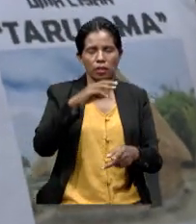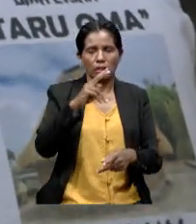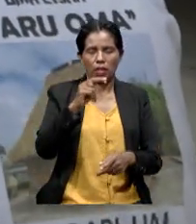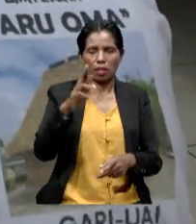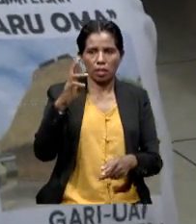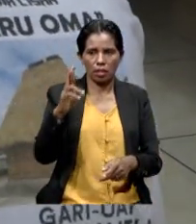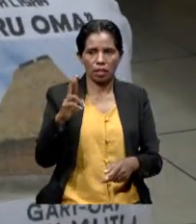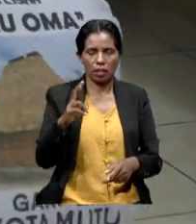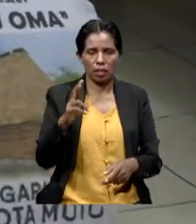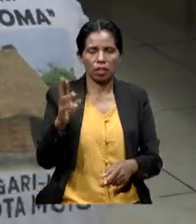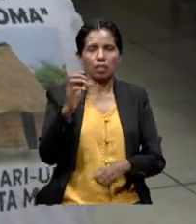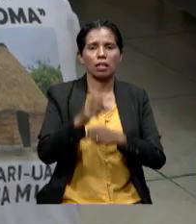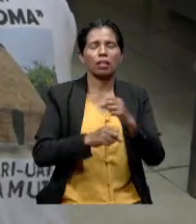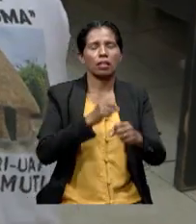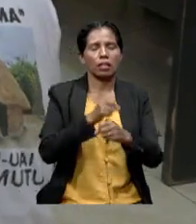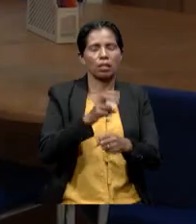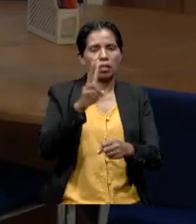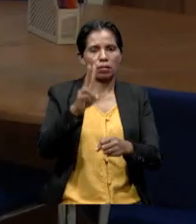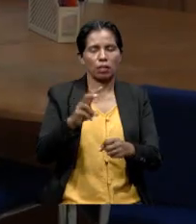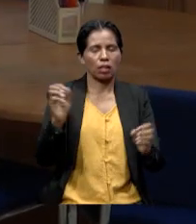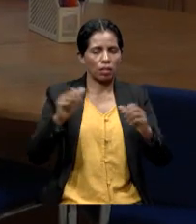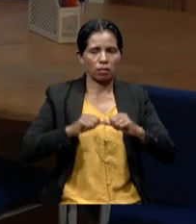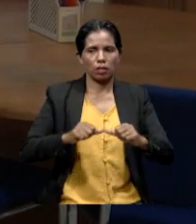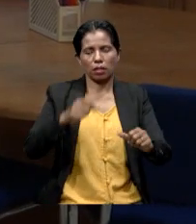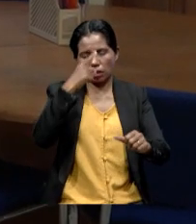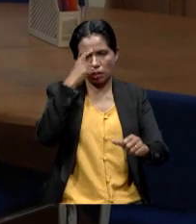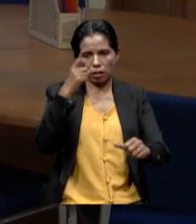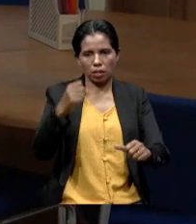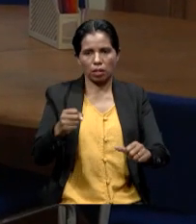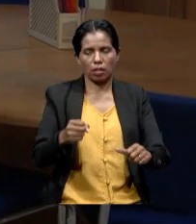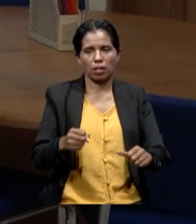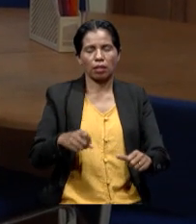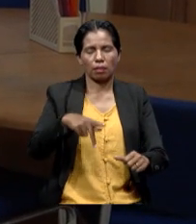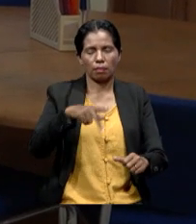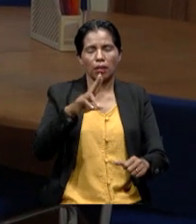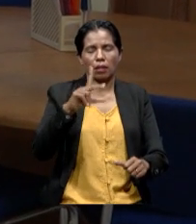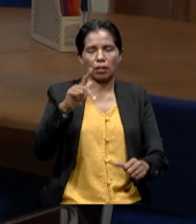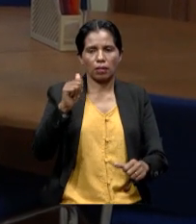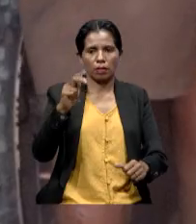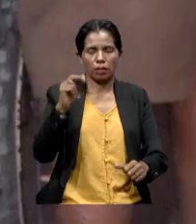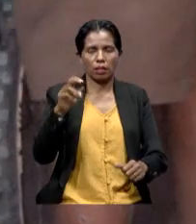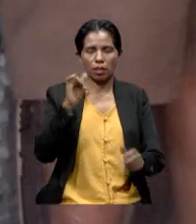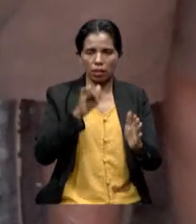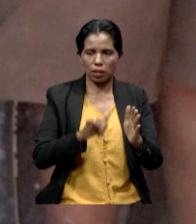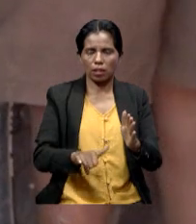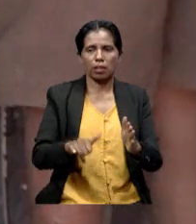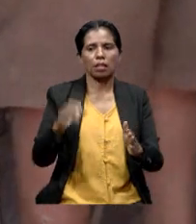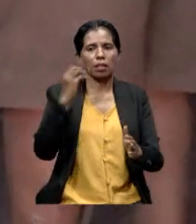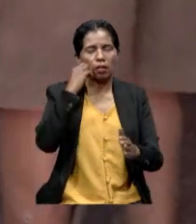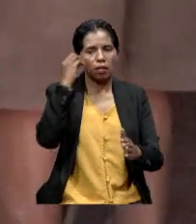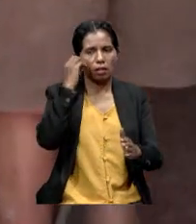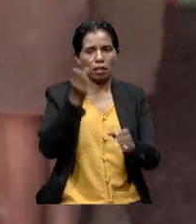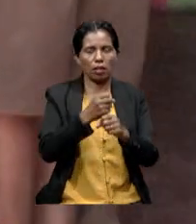Reabilitação durante tina rua, no la continua, tamba cliente Paulina, tem que rela e uma, mai